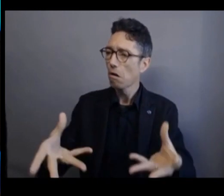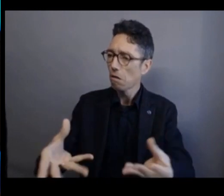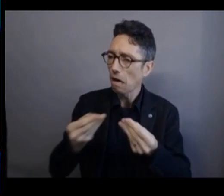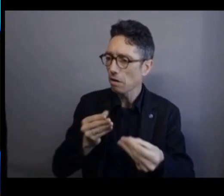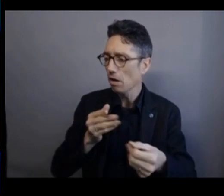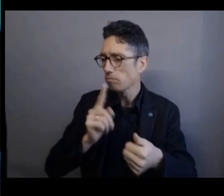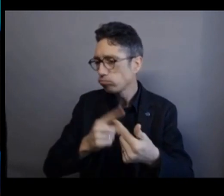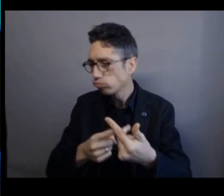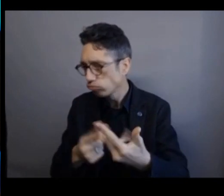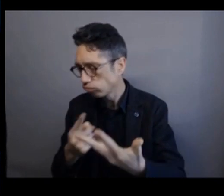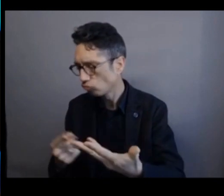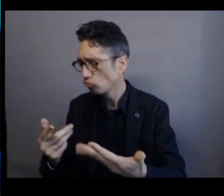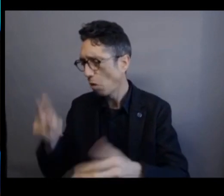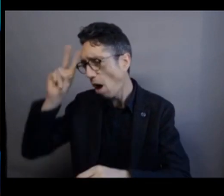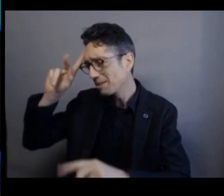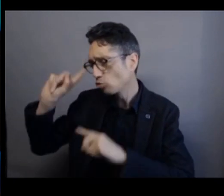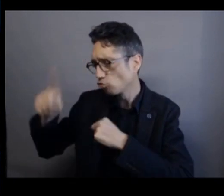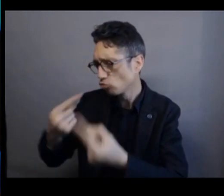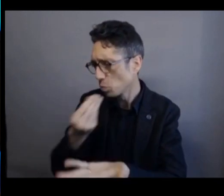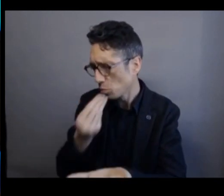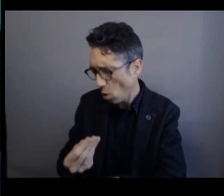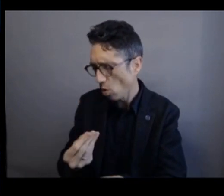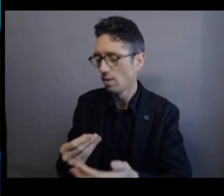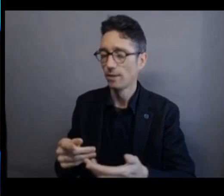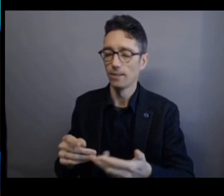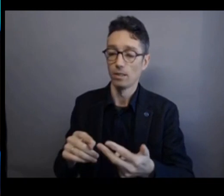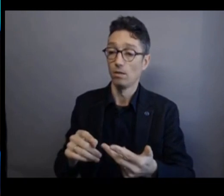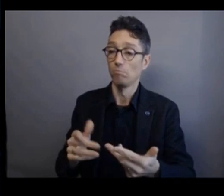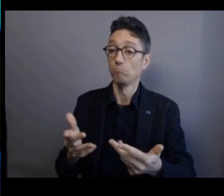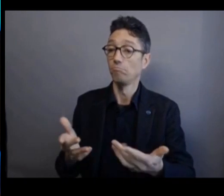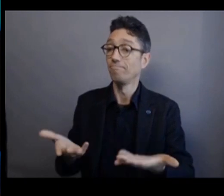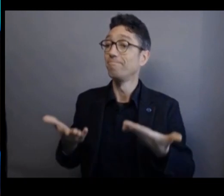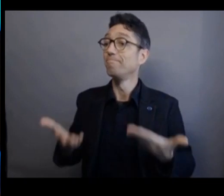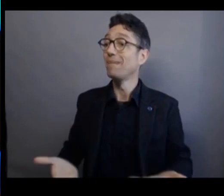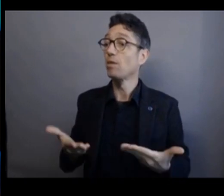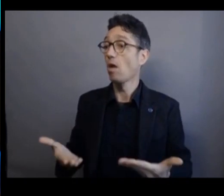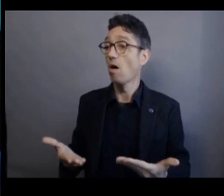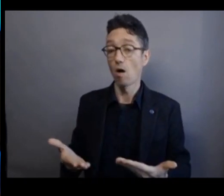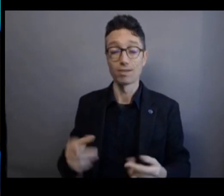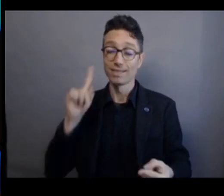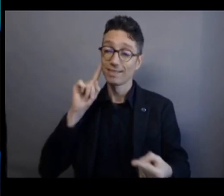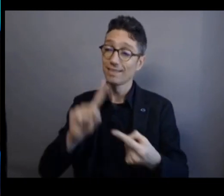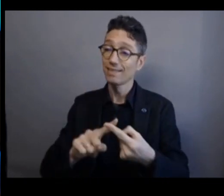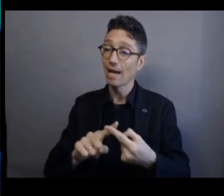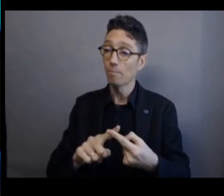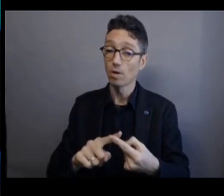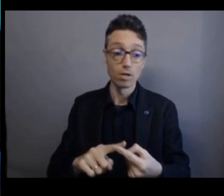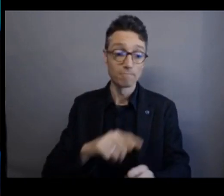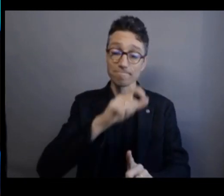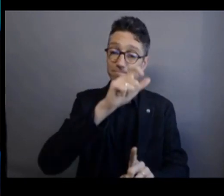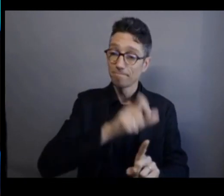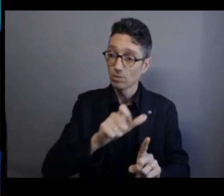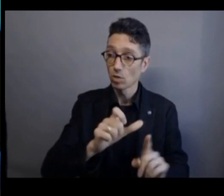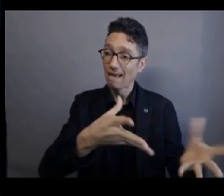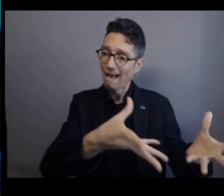transport, c'est dans les mœurs. Est-ce que l'État pourrait faire quelque chose pour standardiser la manière dont on accueille et dont on sécurise